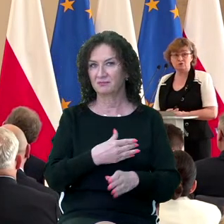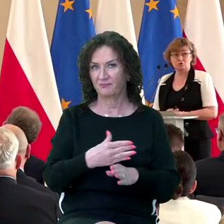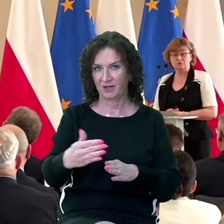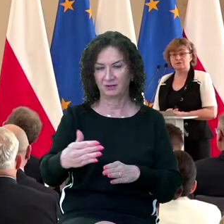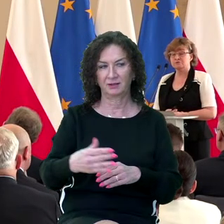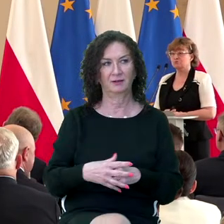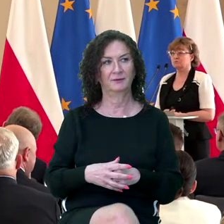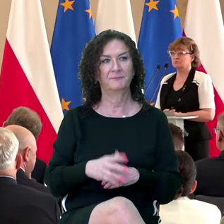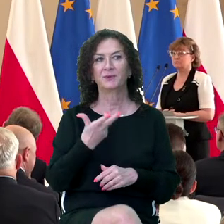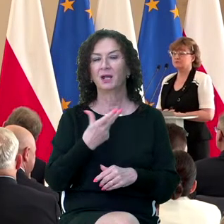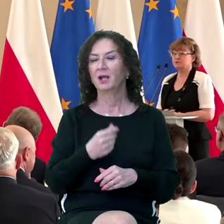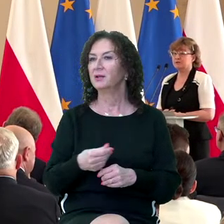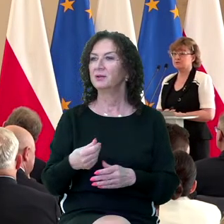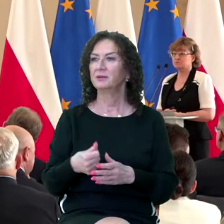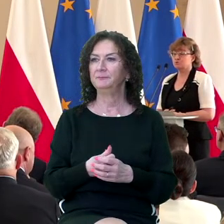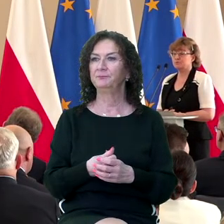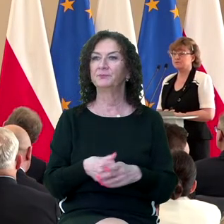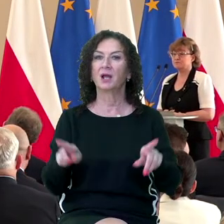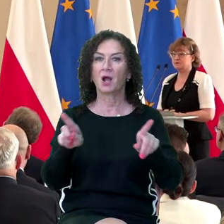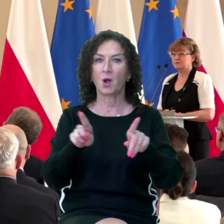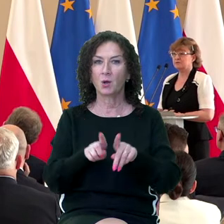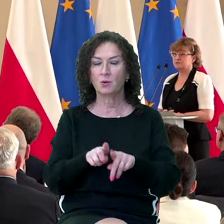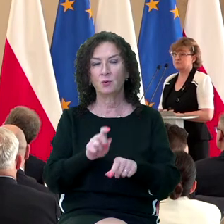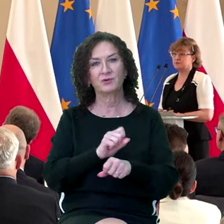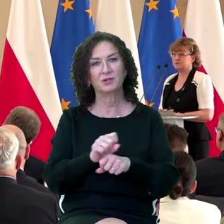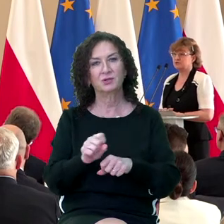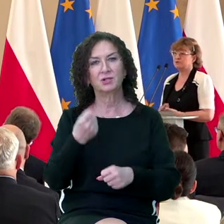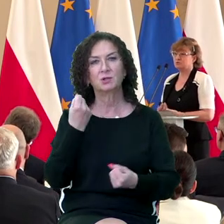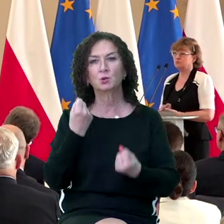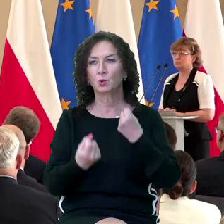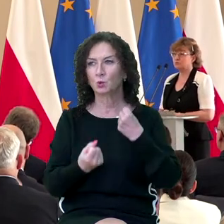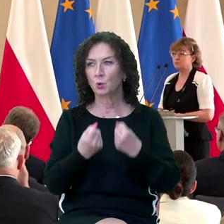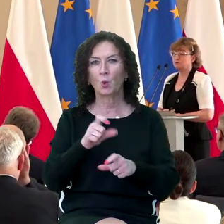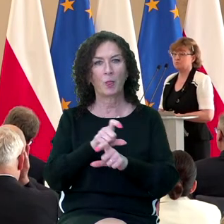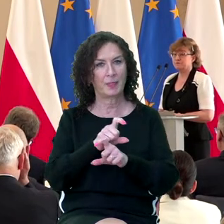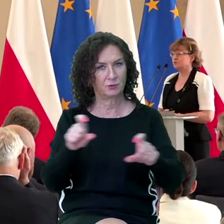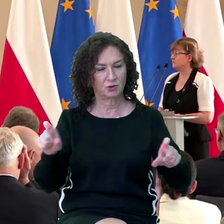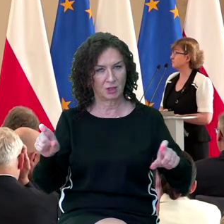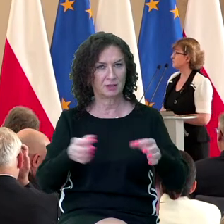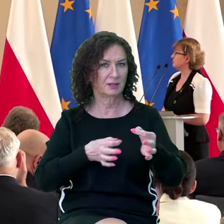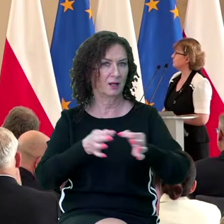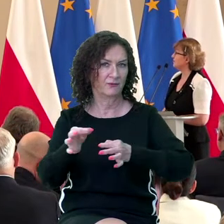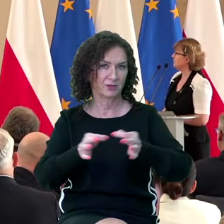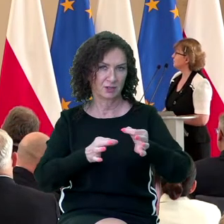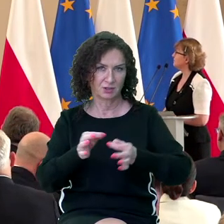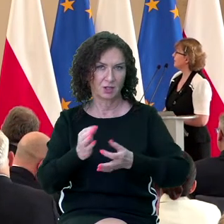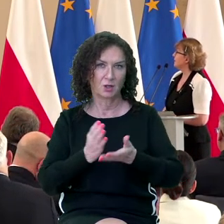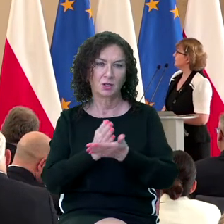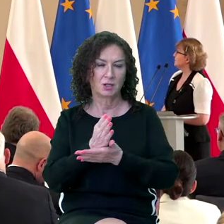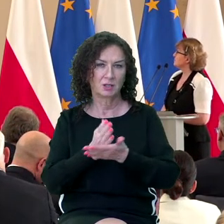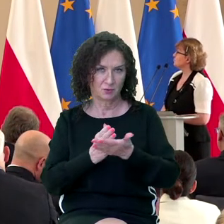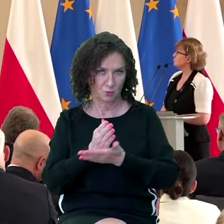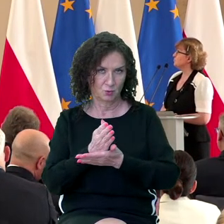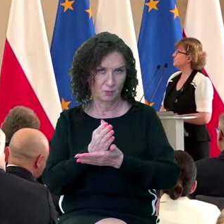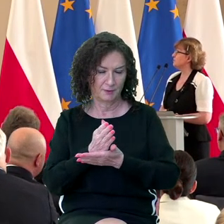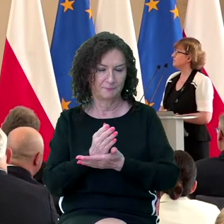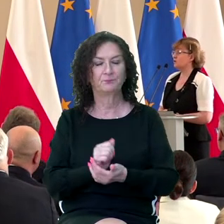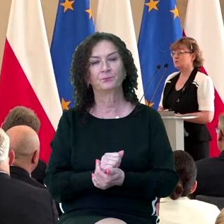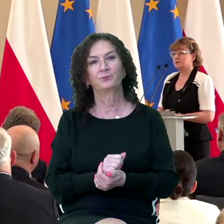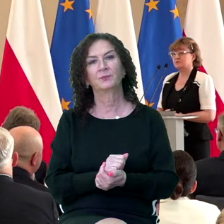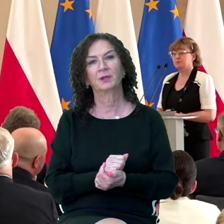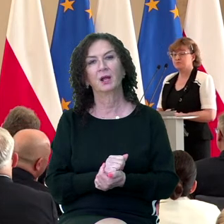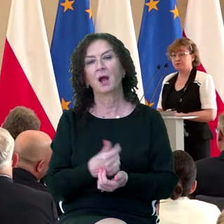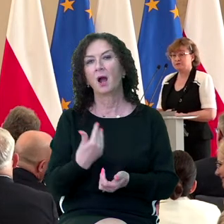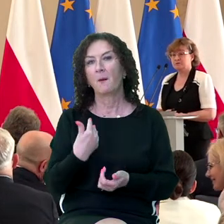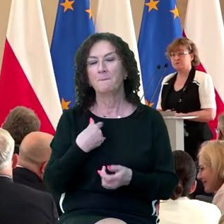trudnego okresu w dziejach służby cywilnej, kiedy praktycznie trudno było mówić o funkcjonowaniu tej służby, czyli